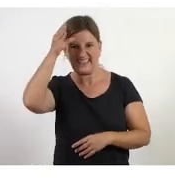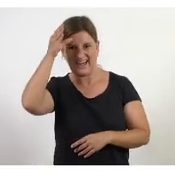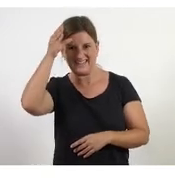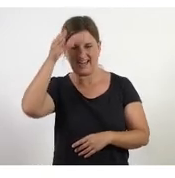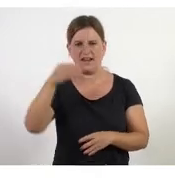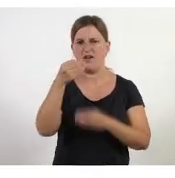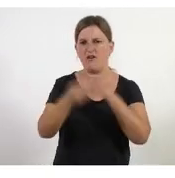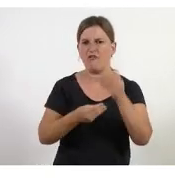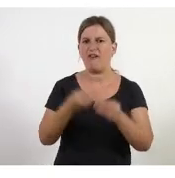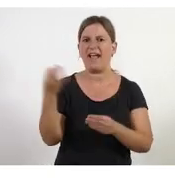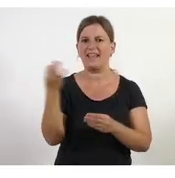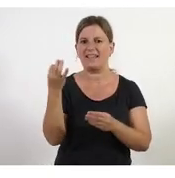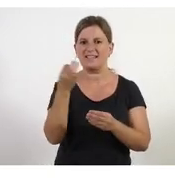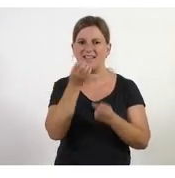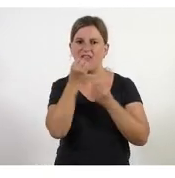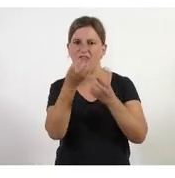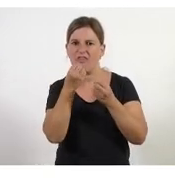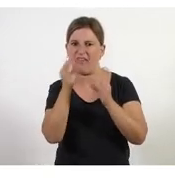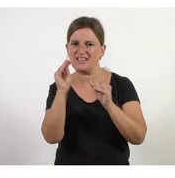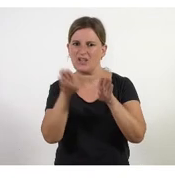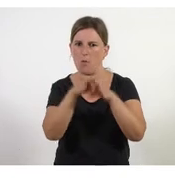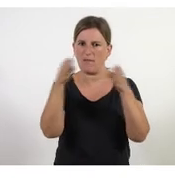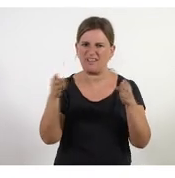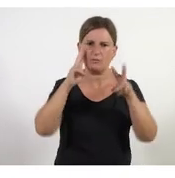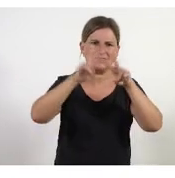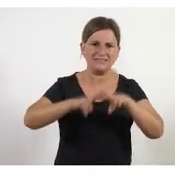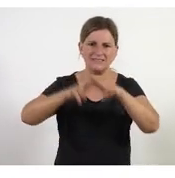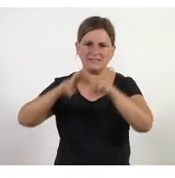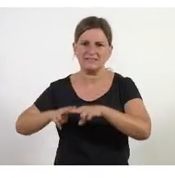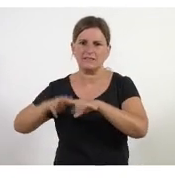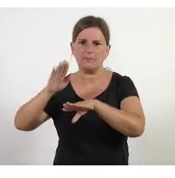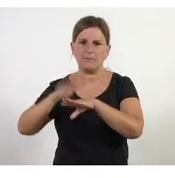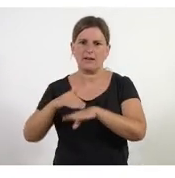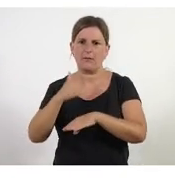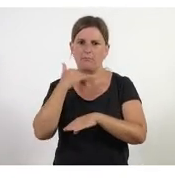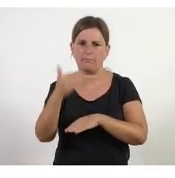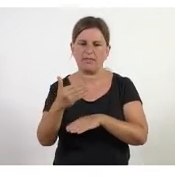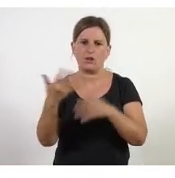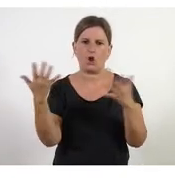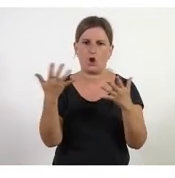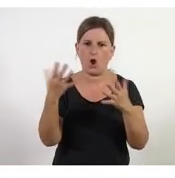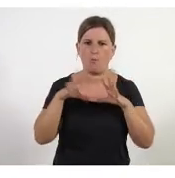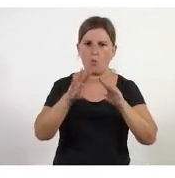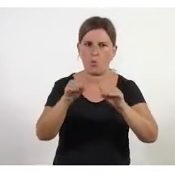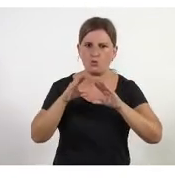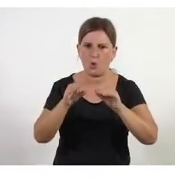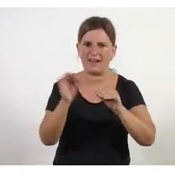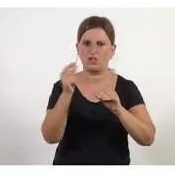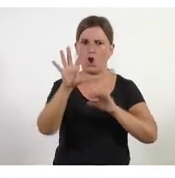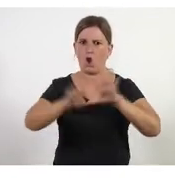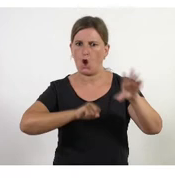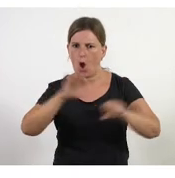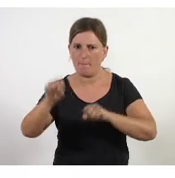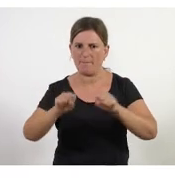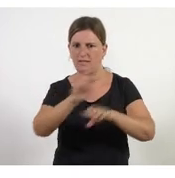Analitzen molt bé les dades de la seva plataforma per saber comportaments d'usuaris, de compres, tot aquest